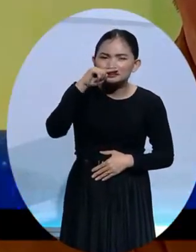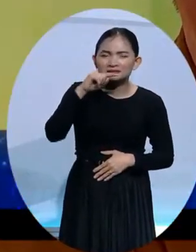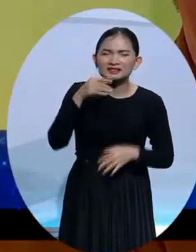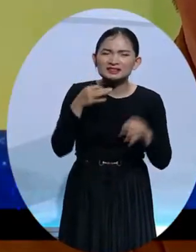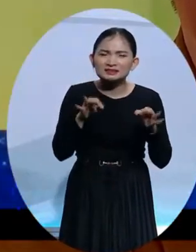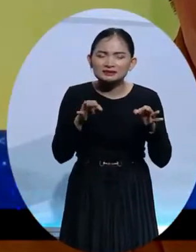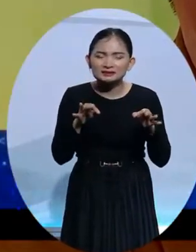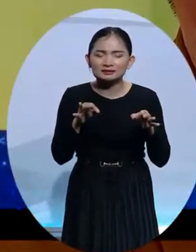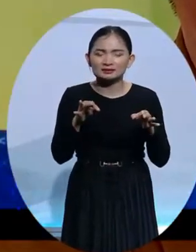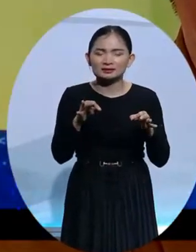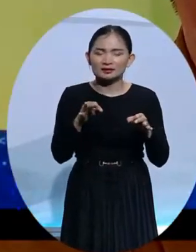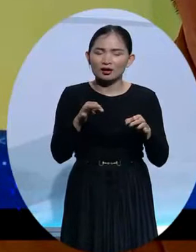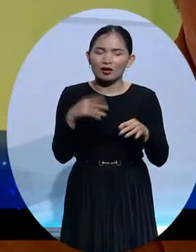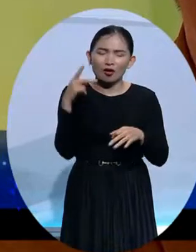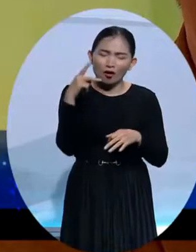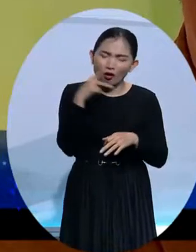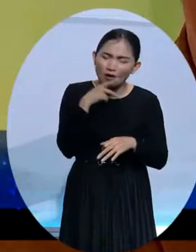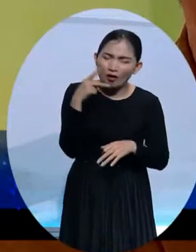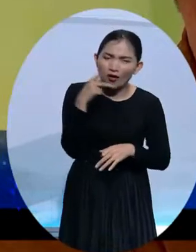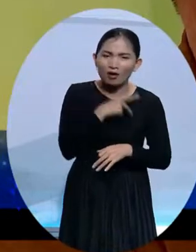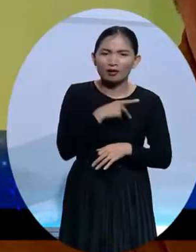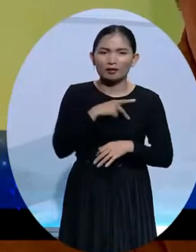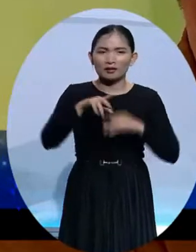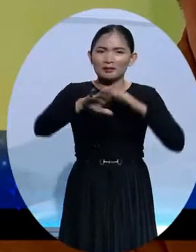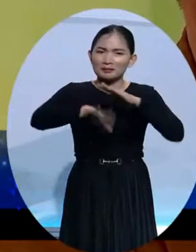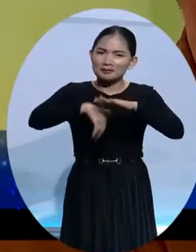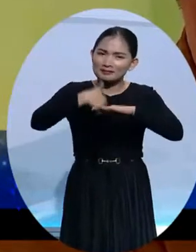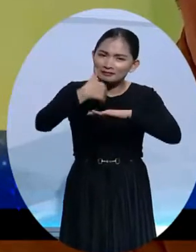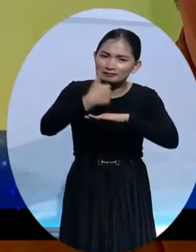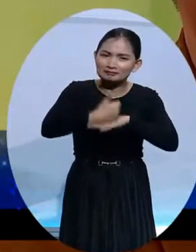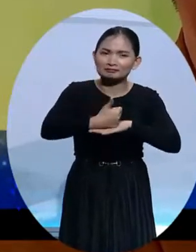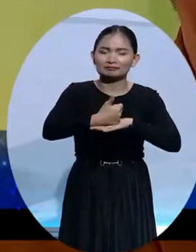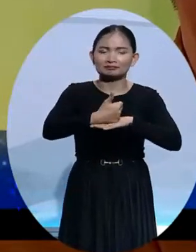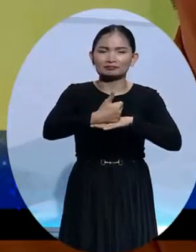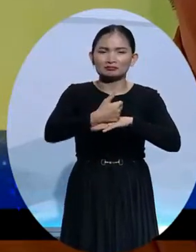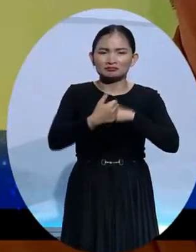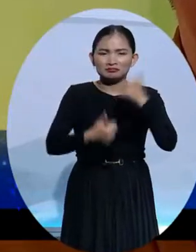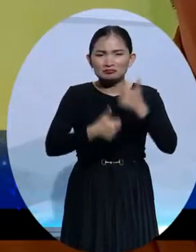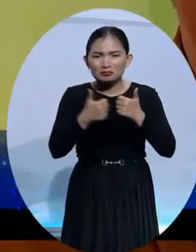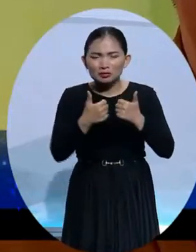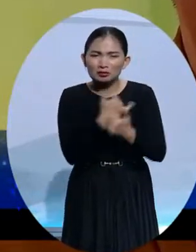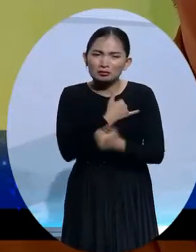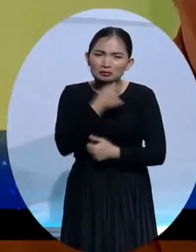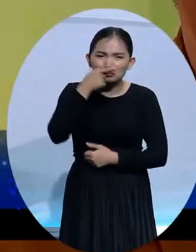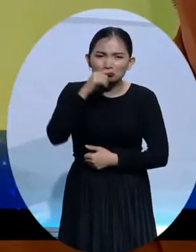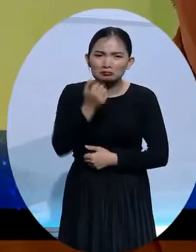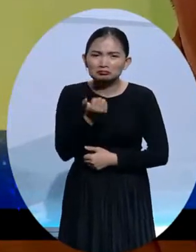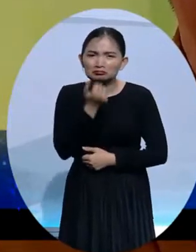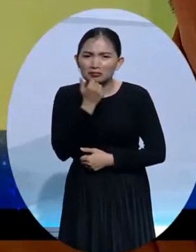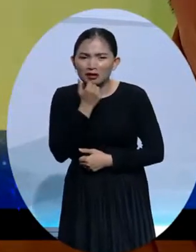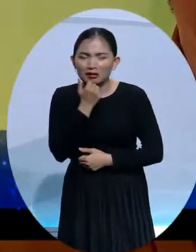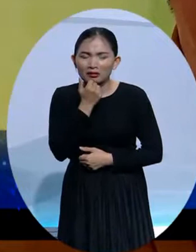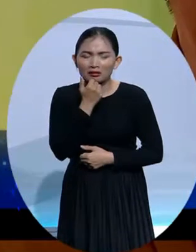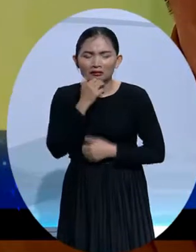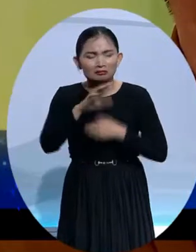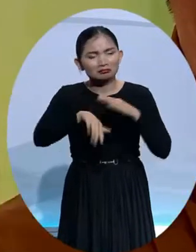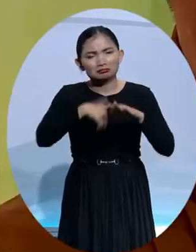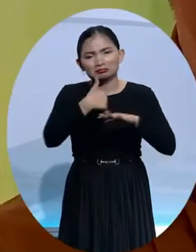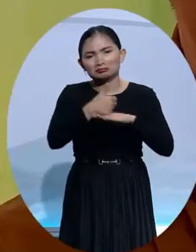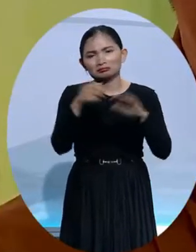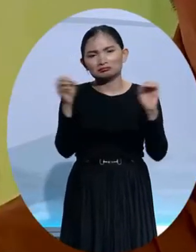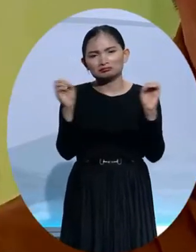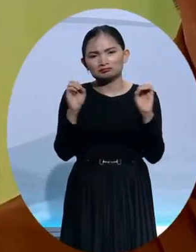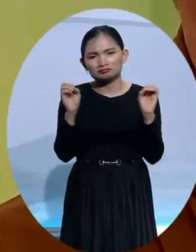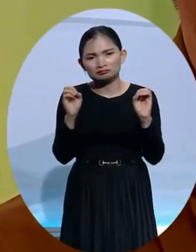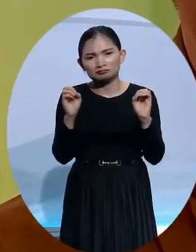an. Mà mình yêu thương không đúng có khi mình bị bất an và mình không đem tới cái cảm giác ngọt ngào. Và có quá nhiều